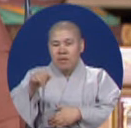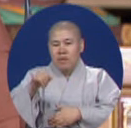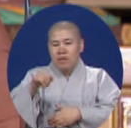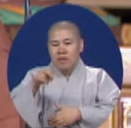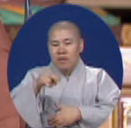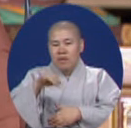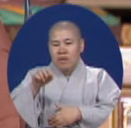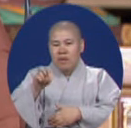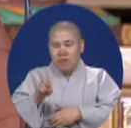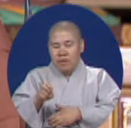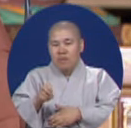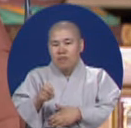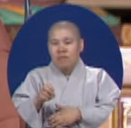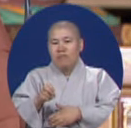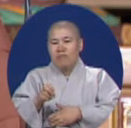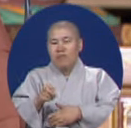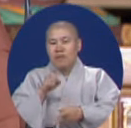공공적적하다 이 말이에요.